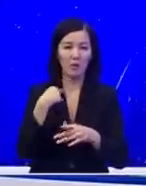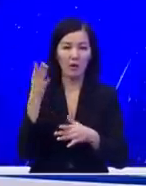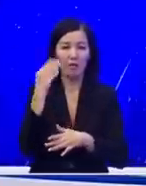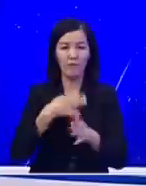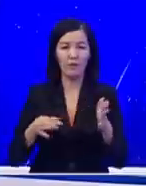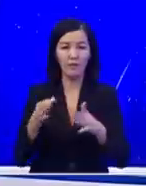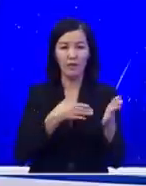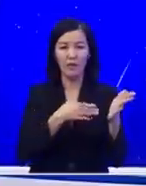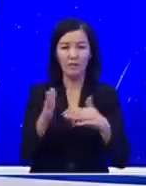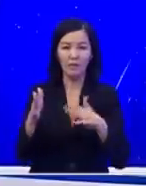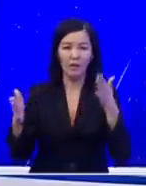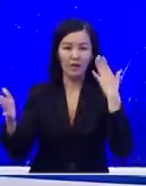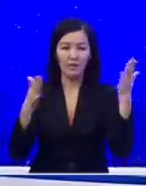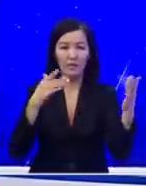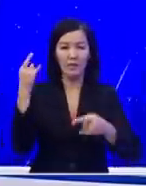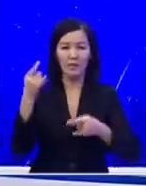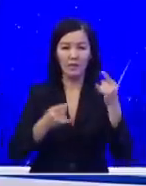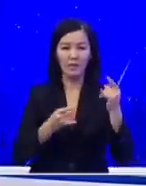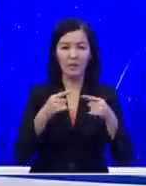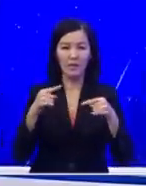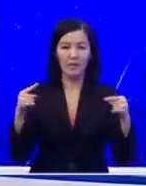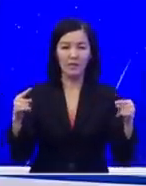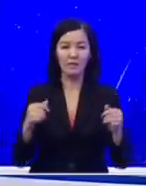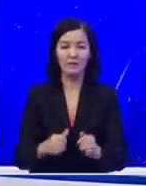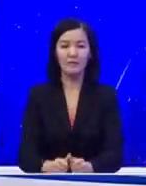отменены развлекательные программы на радио и телеканалах.